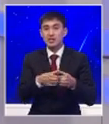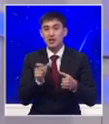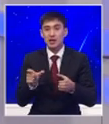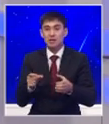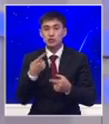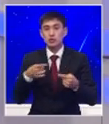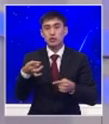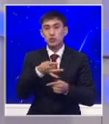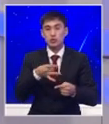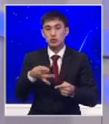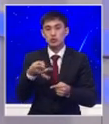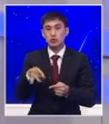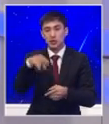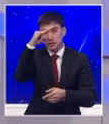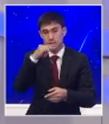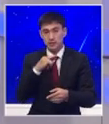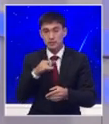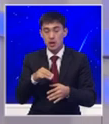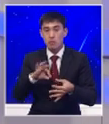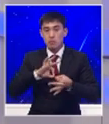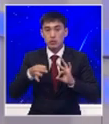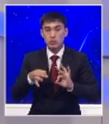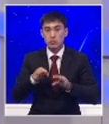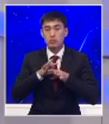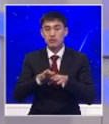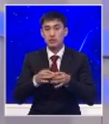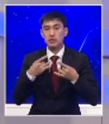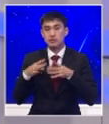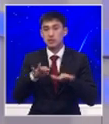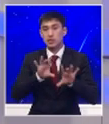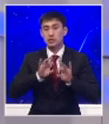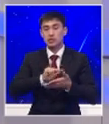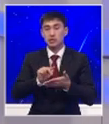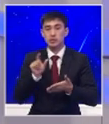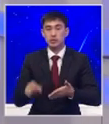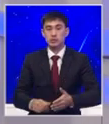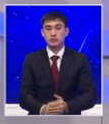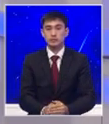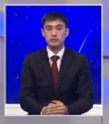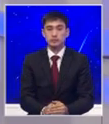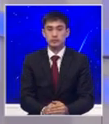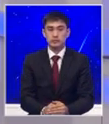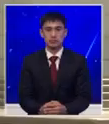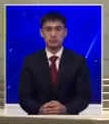делегаты из других регионов Республики Казахстан. Подробнее о проведенных торжествах расскажет наш корреспондент.